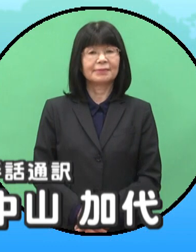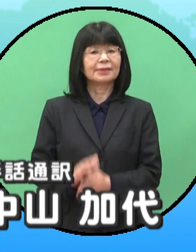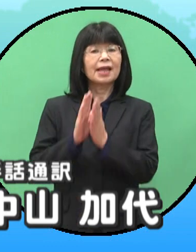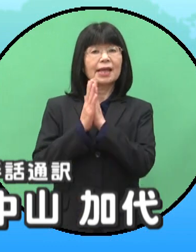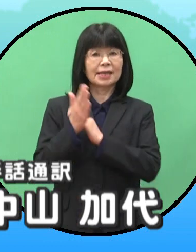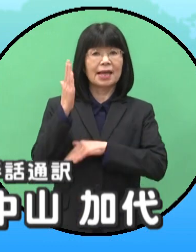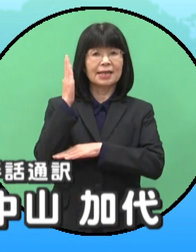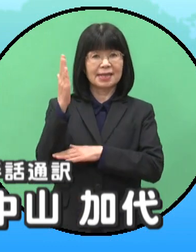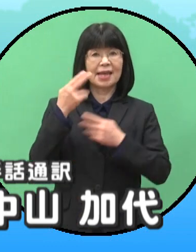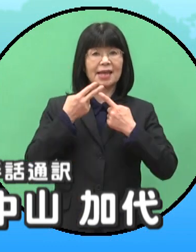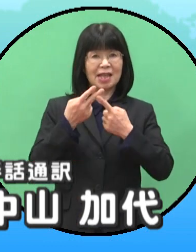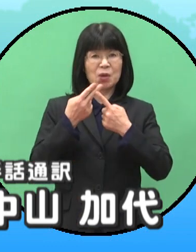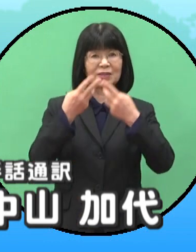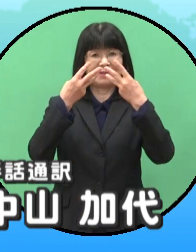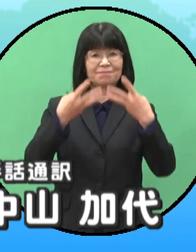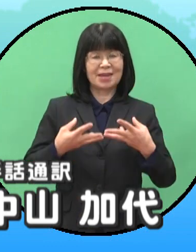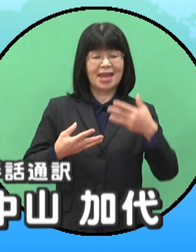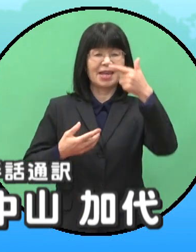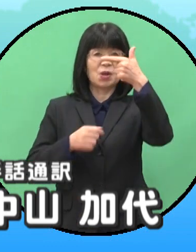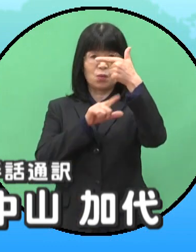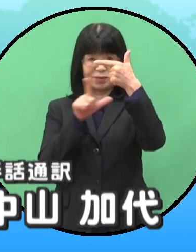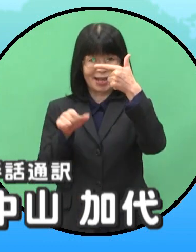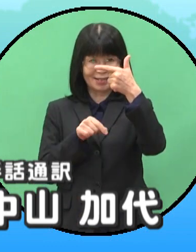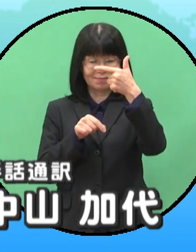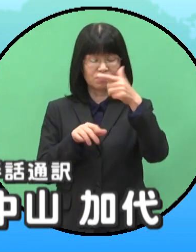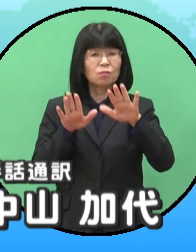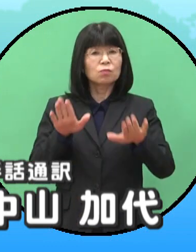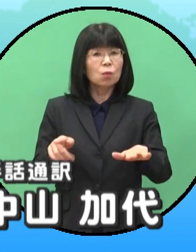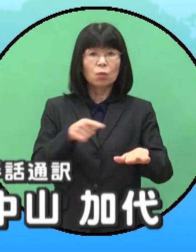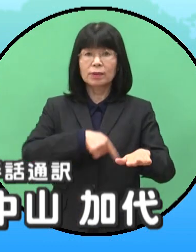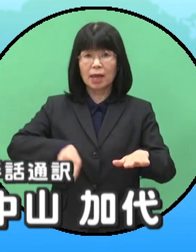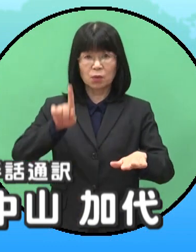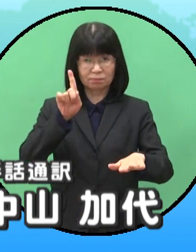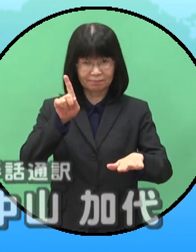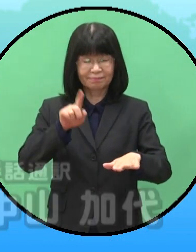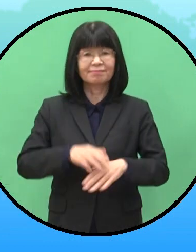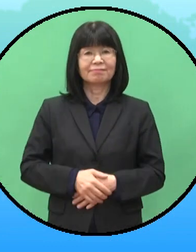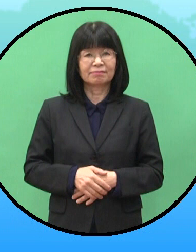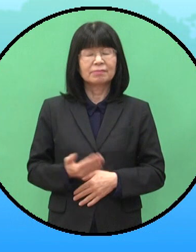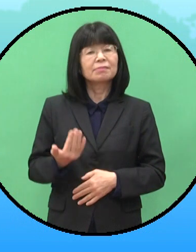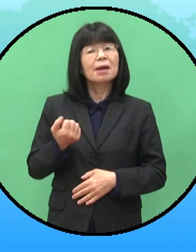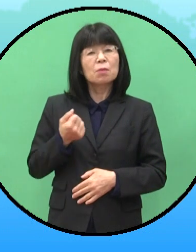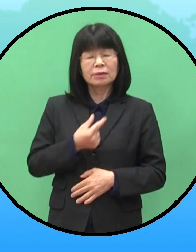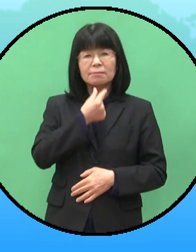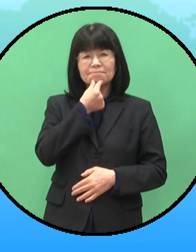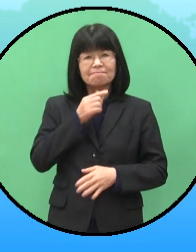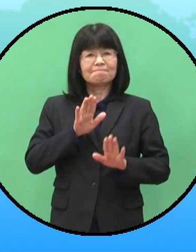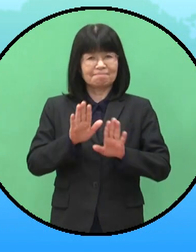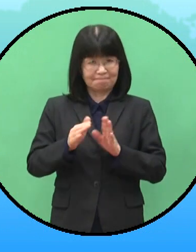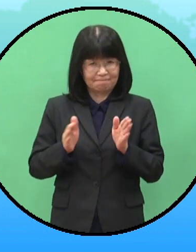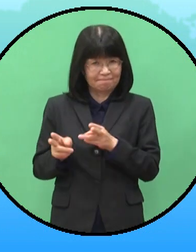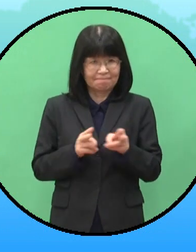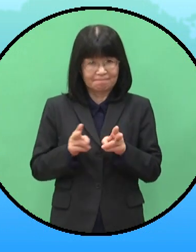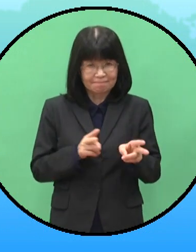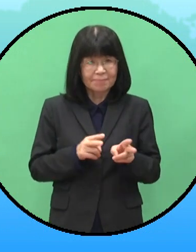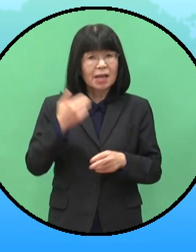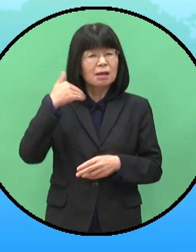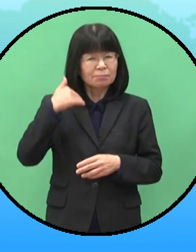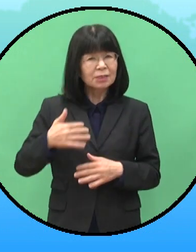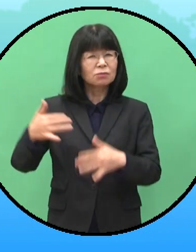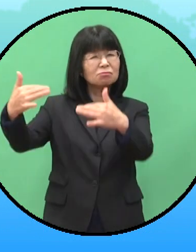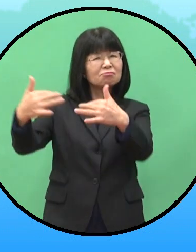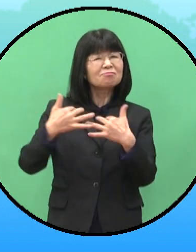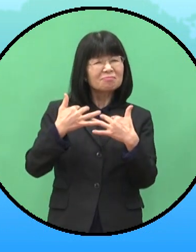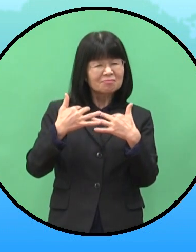県政だより見え6月号。今回の内容は、事前の対策で風水害から命